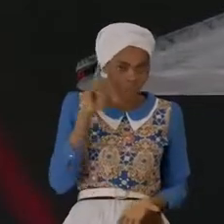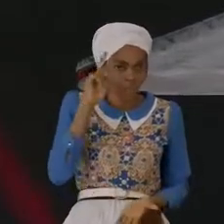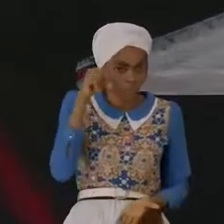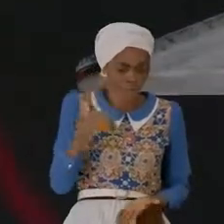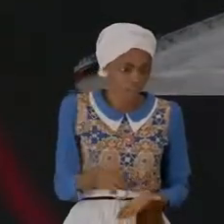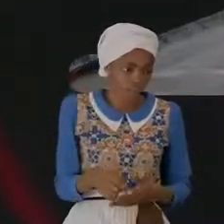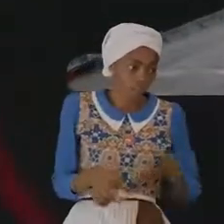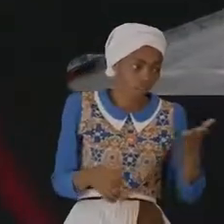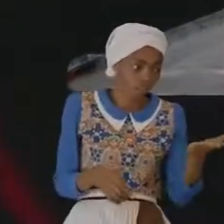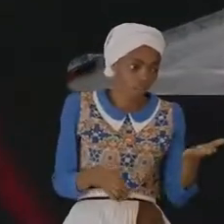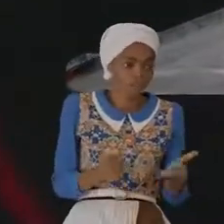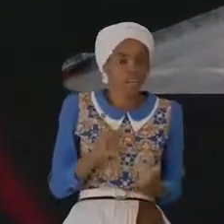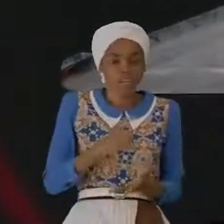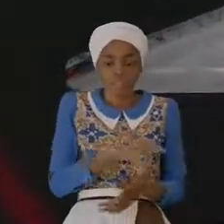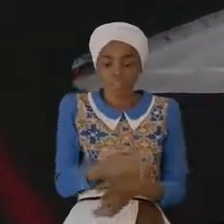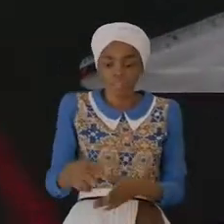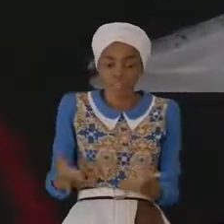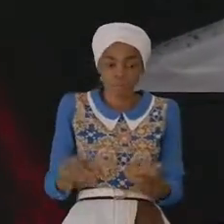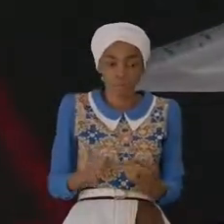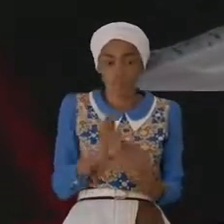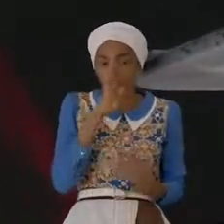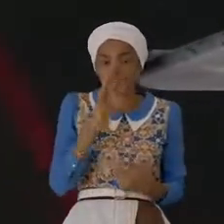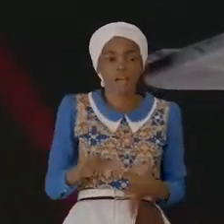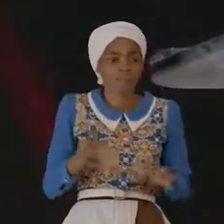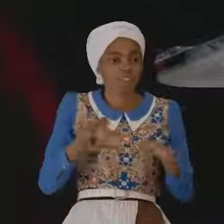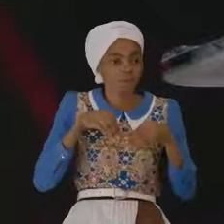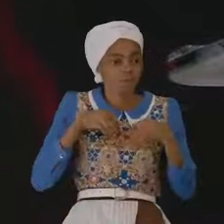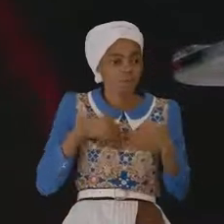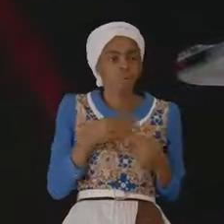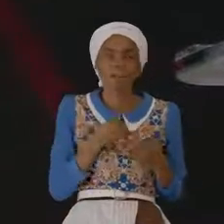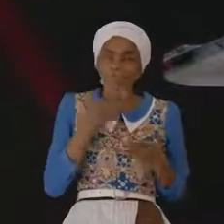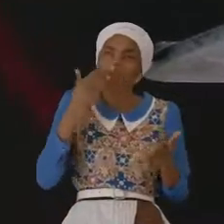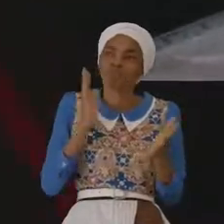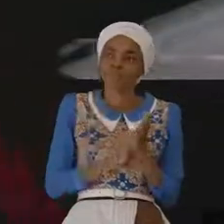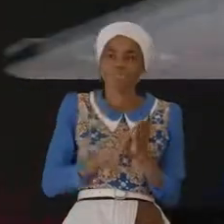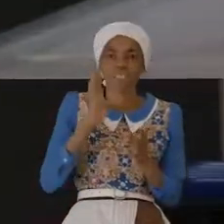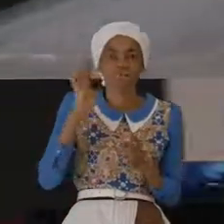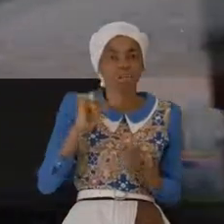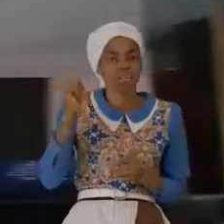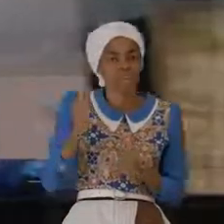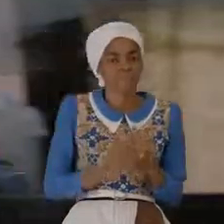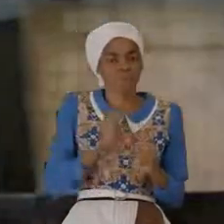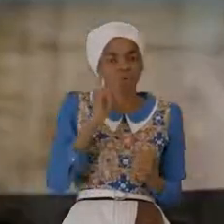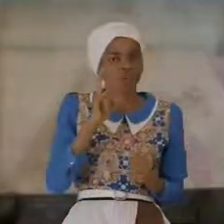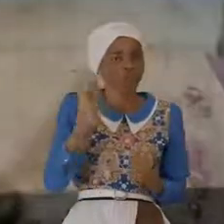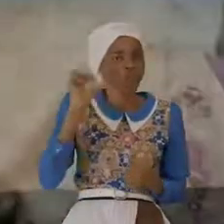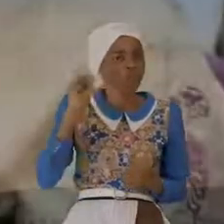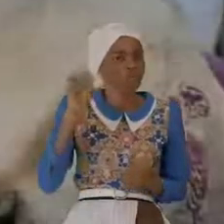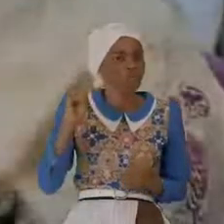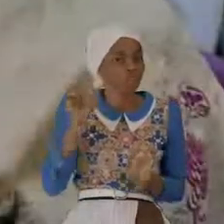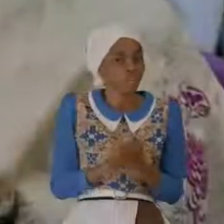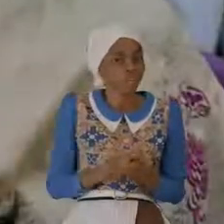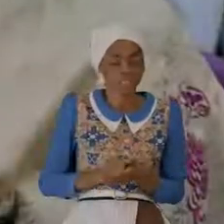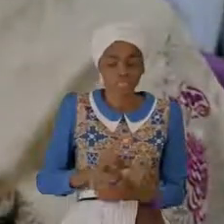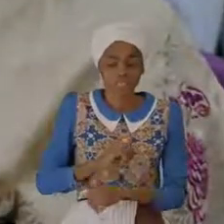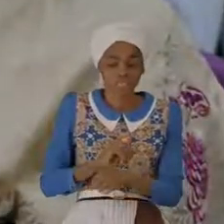du dedans et du dehors. Un pied ici, un pied là-bas. Ils voudraient être appréciés par tout le monde afin